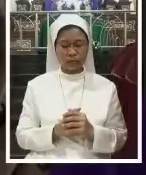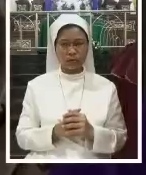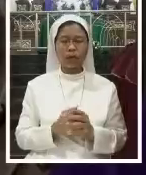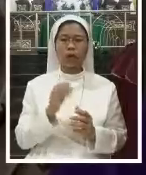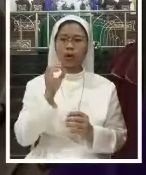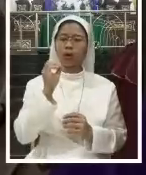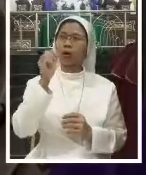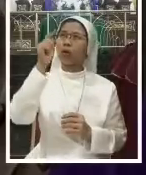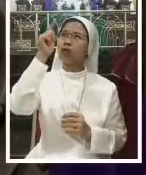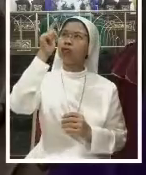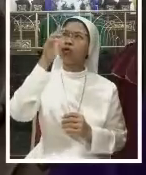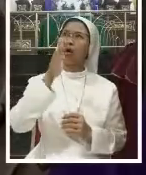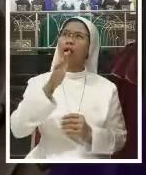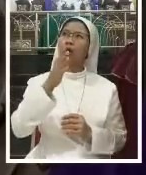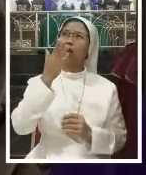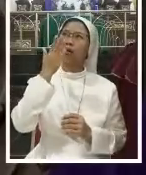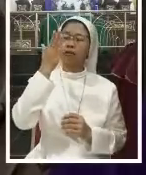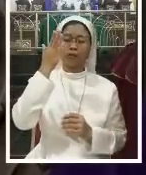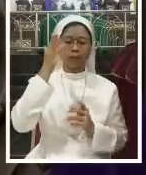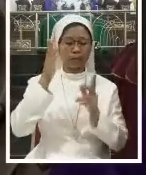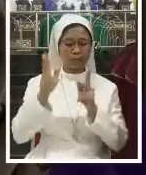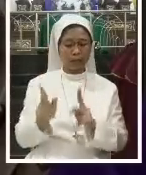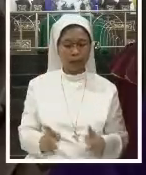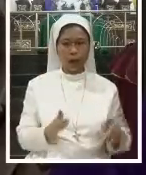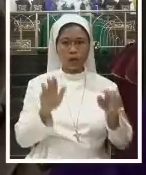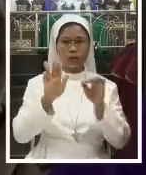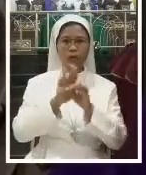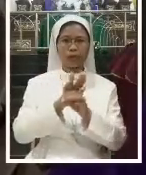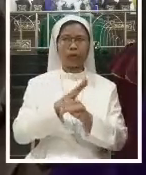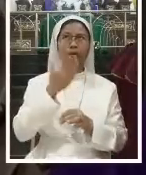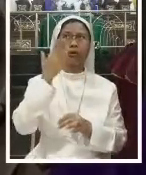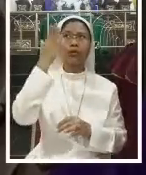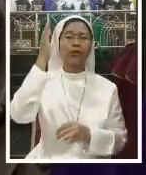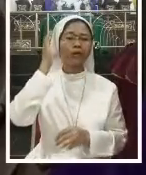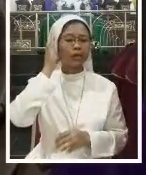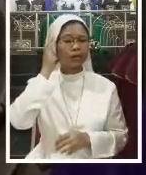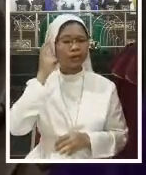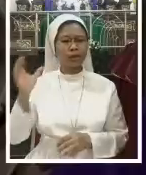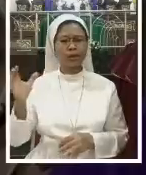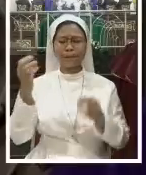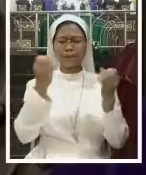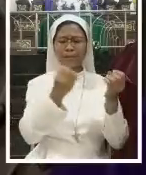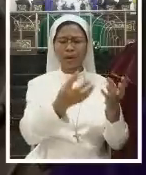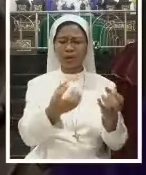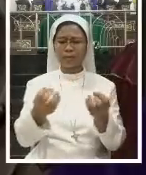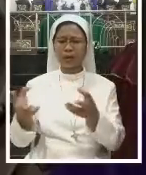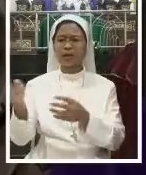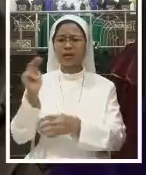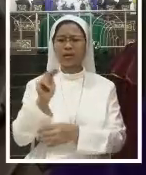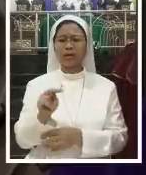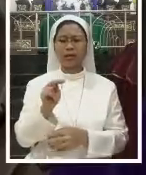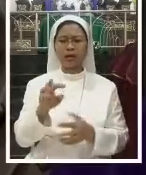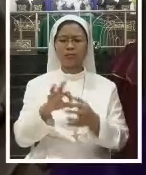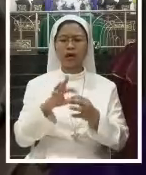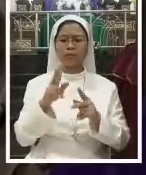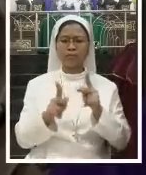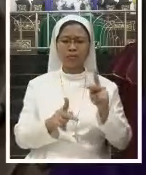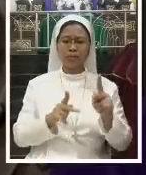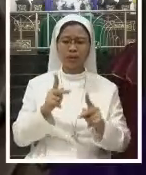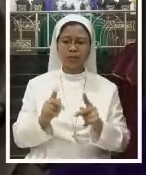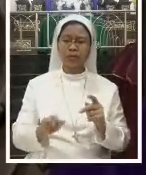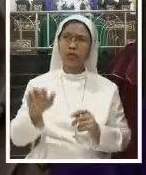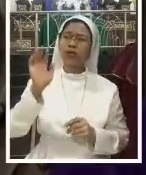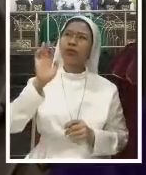O Diyos na makakamhan, himateya ang katakuldakol na pangangaipo ning sa imong